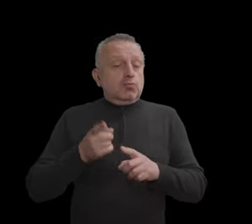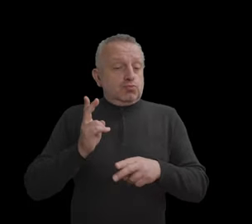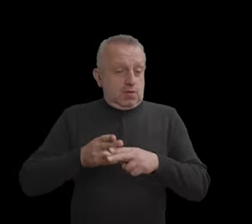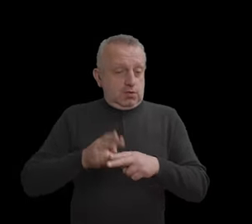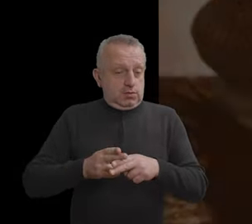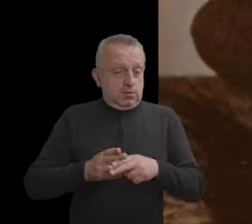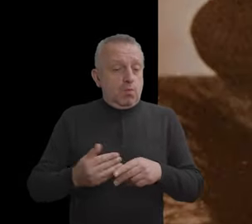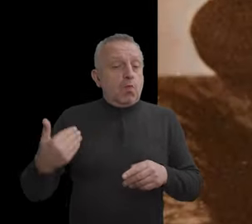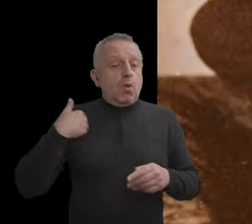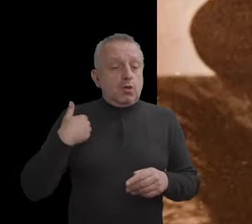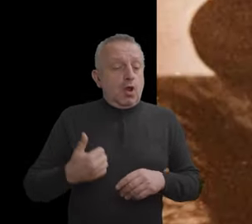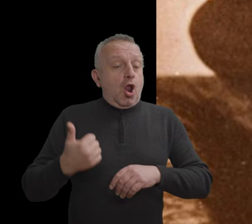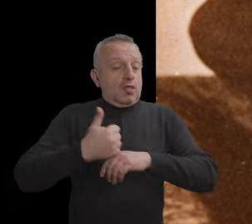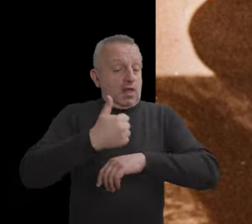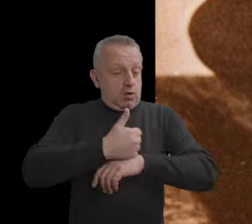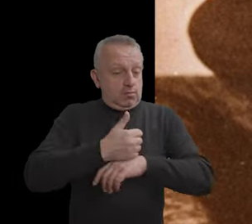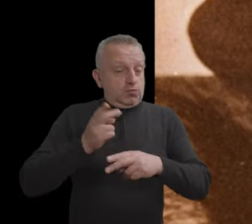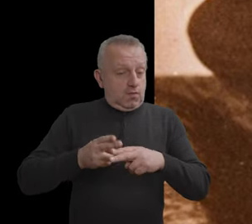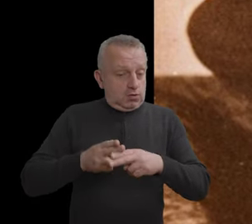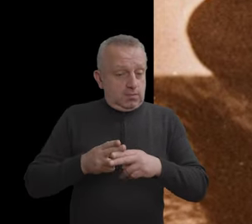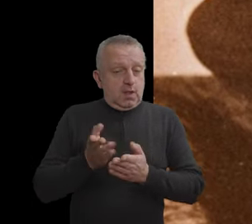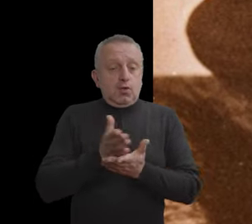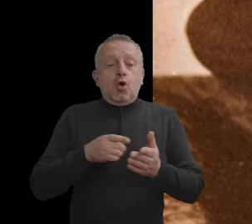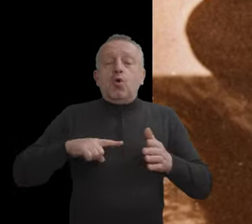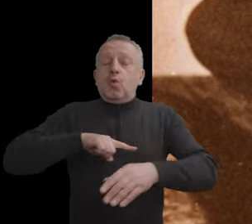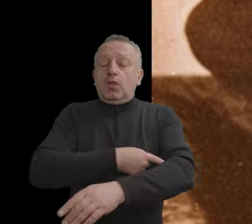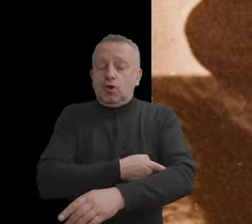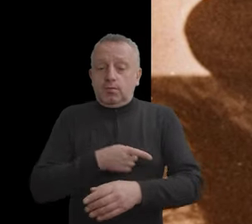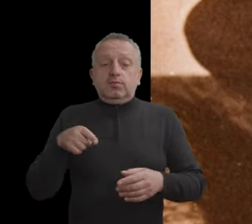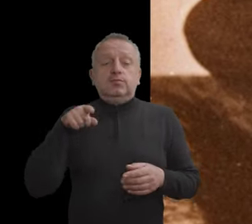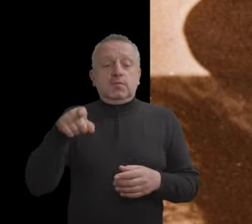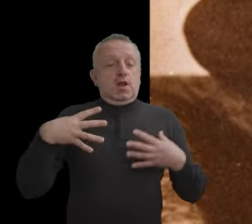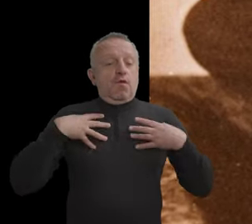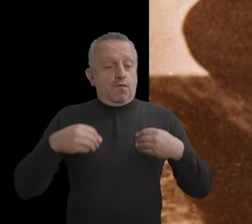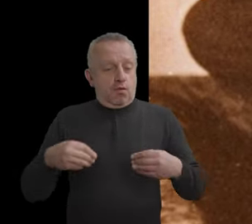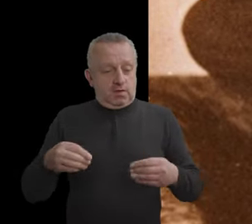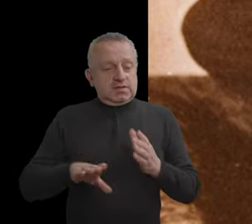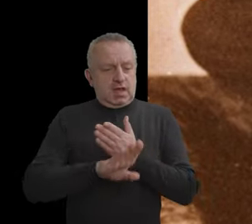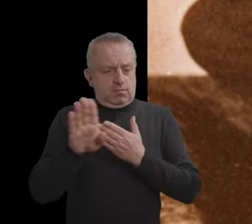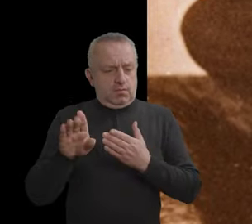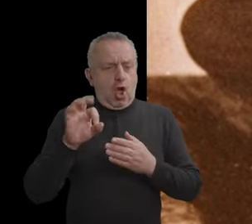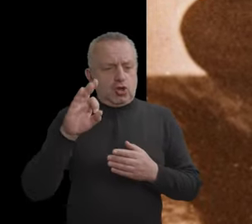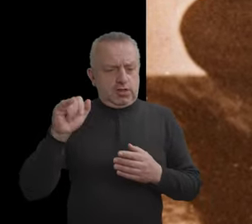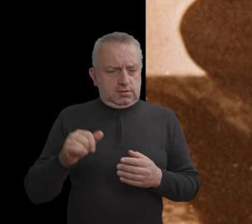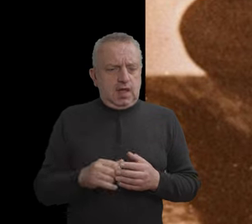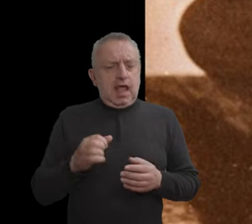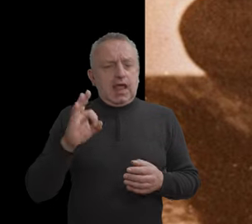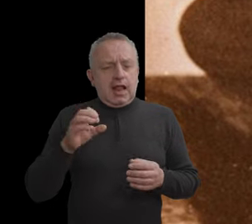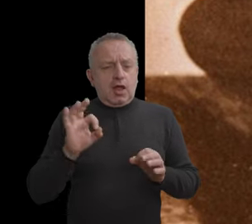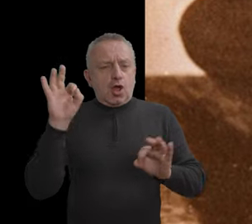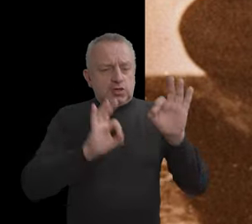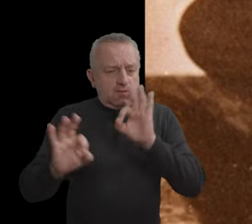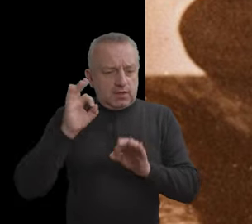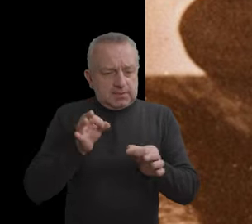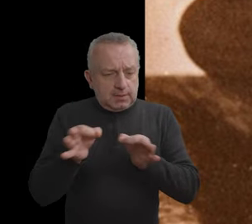Lubomirskiego, ordynata przeworskiego, który był również kuratorem literackim Zakładu Narodowego imienia Ossolińskich w Lwowie. Był